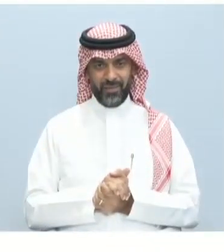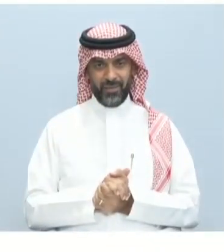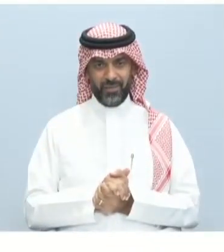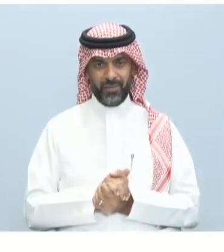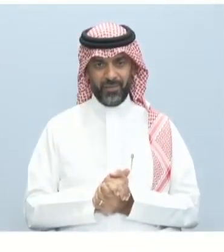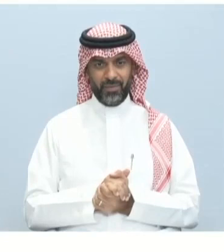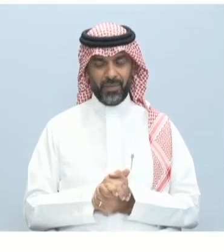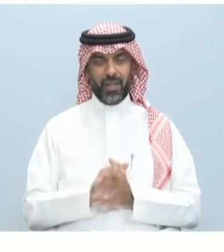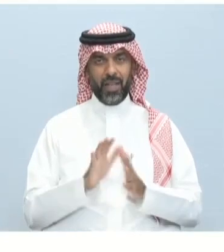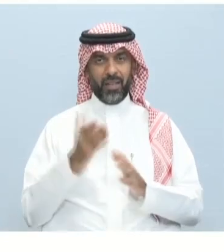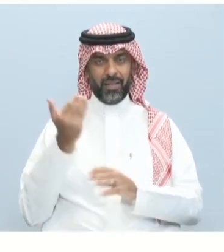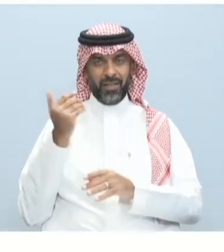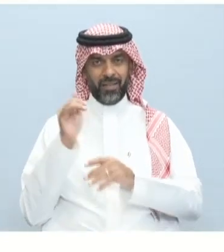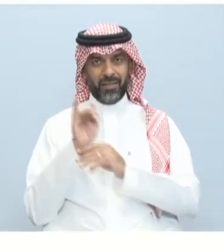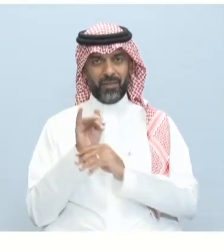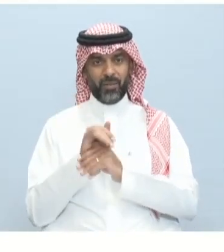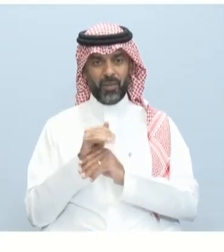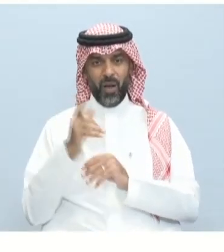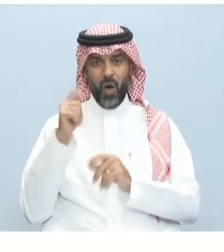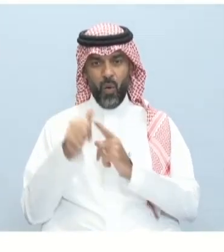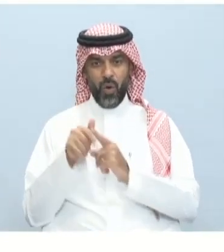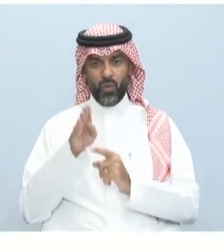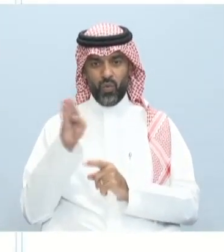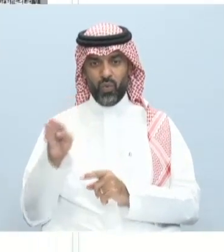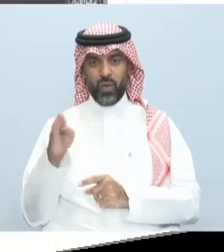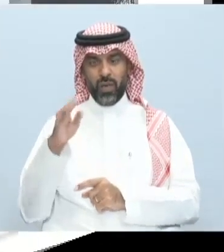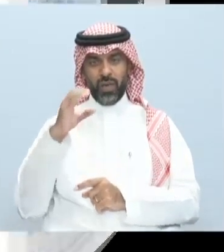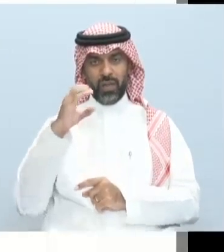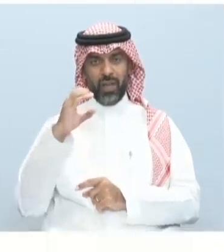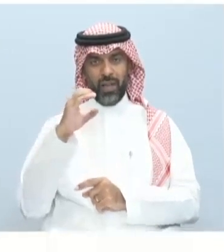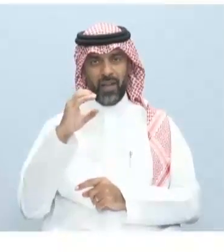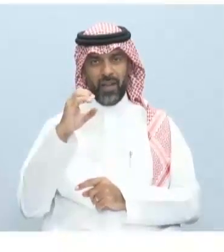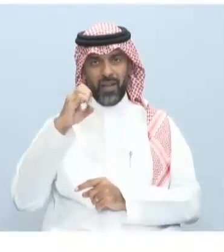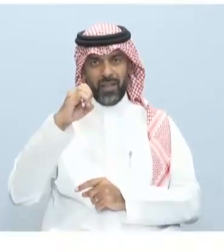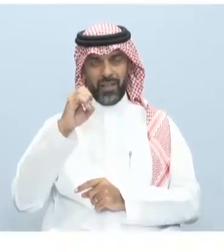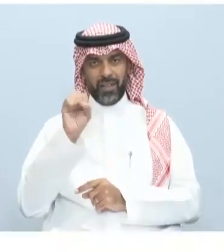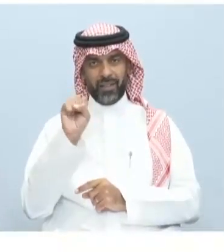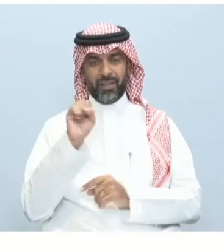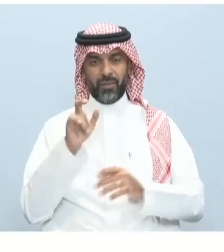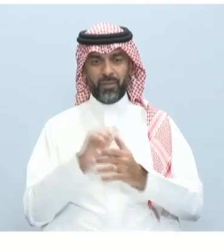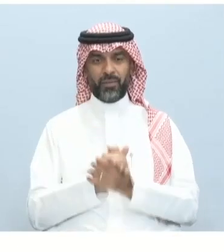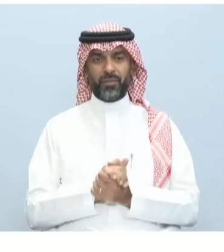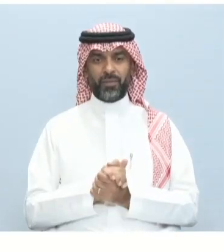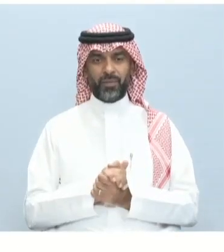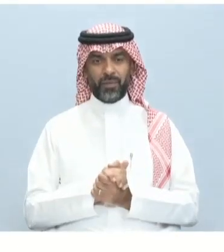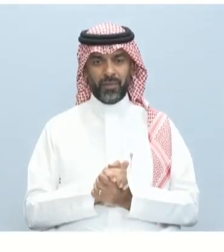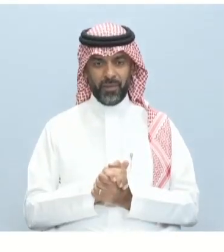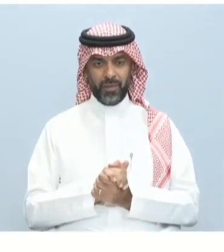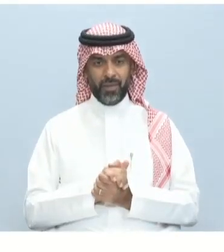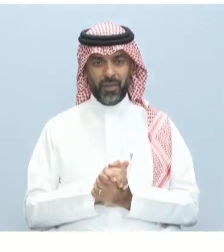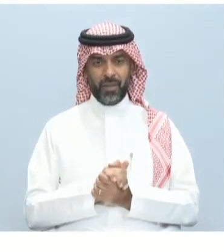إذن كما ذكرنا سابقا من كاستوم سنذهب إلى أبلود كاستوم. بعد ذلك